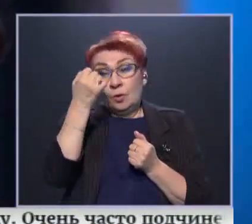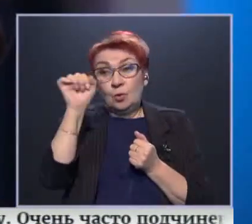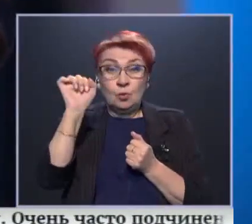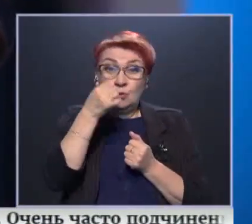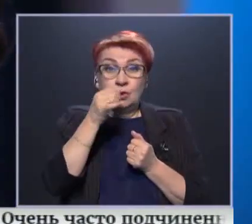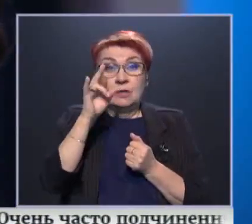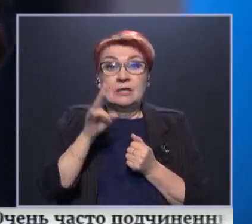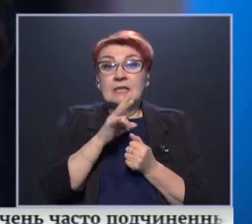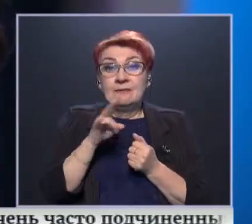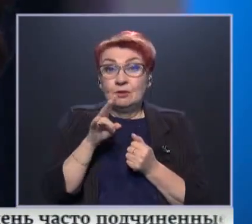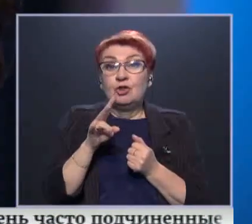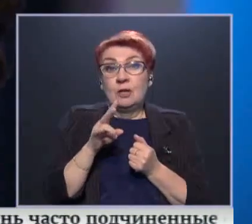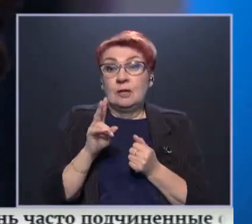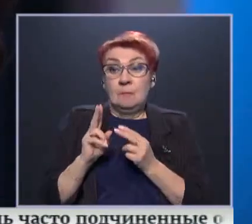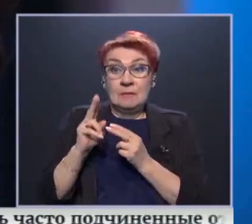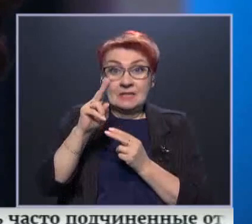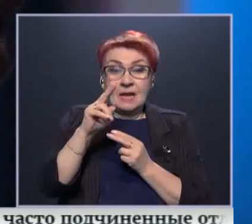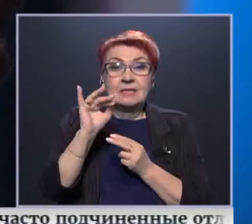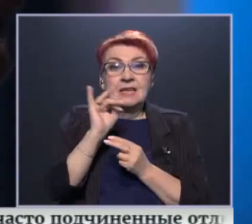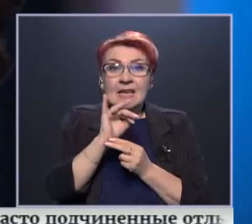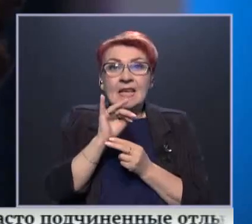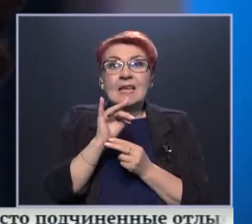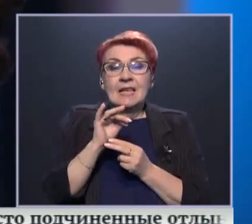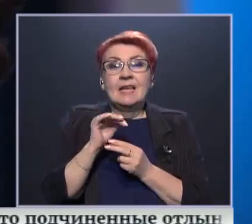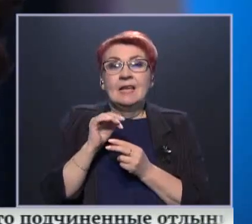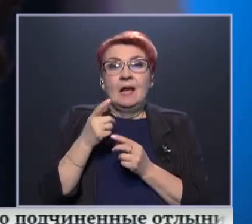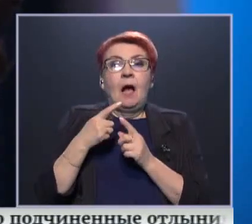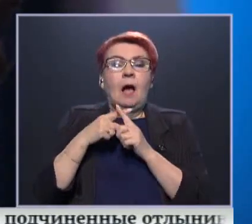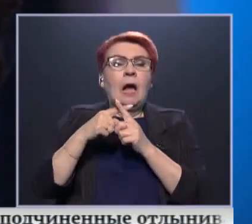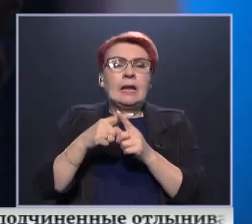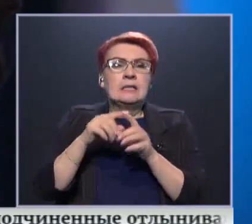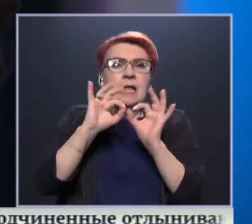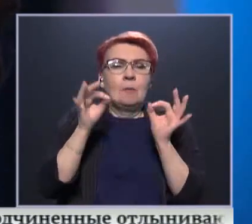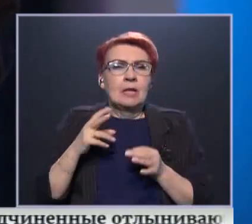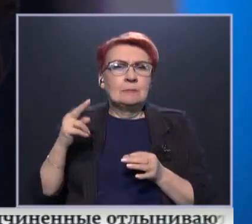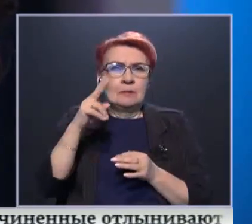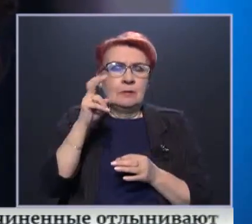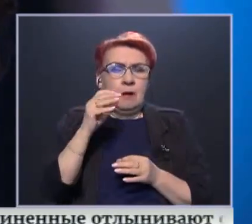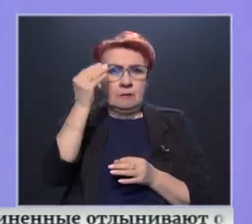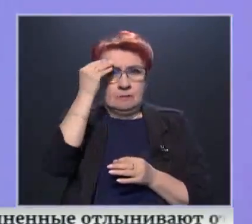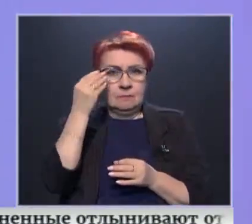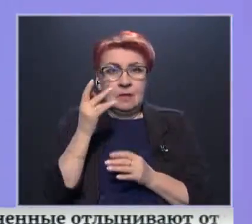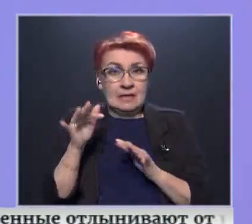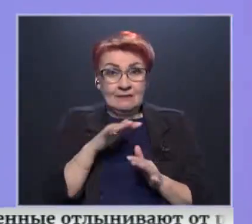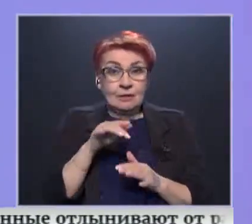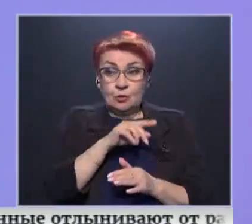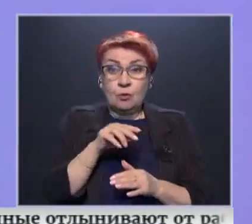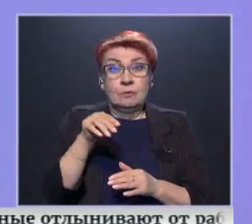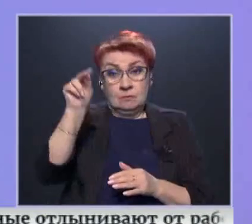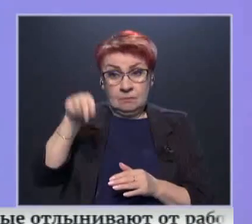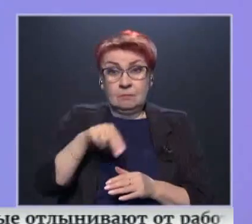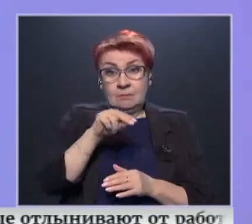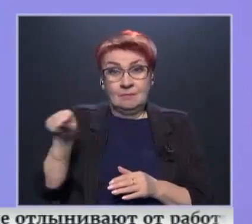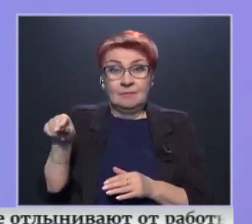постригает и просто крестом благословляет. Вот что значит крестообразно постричь волосы? Как это понять? Само по себе движение, вот пострижение, ну